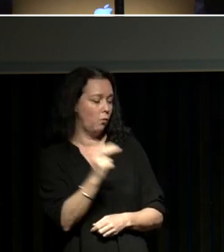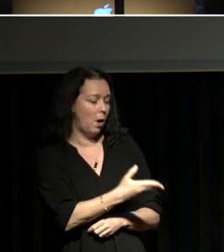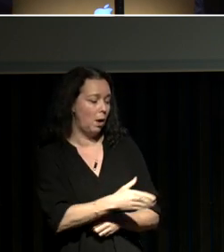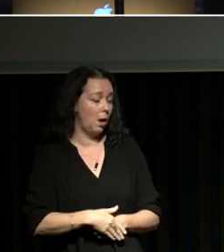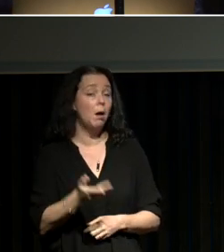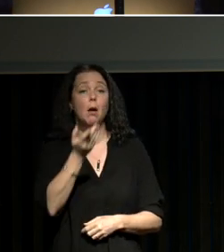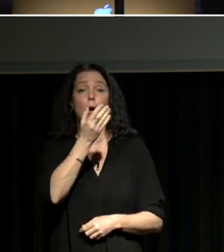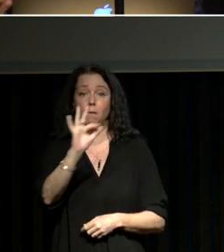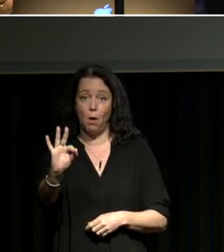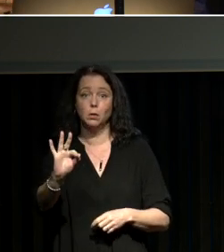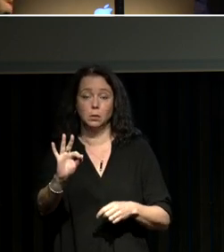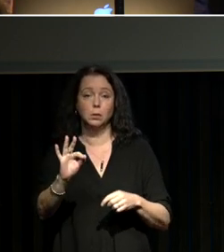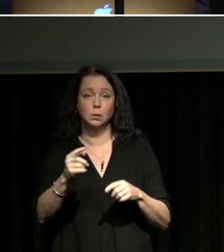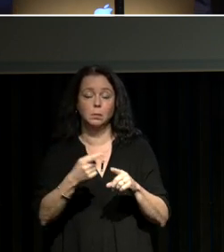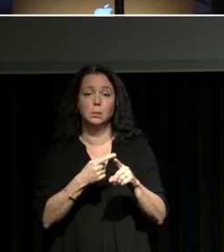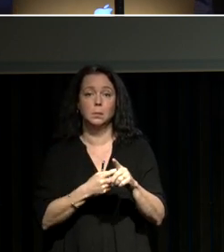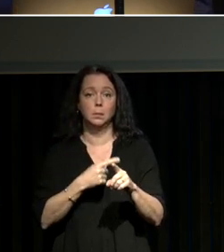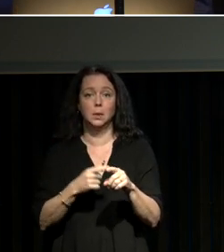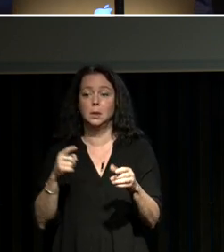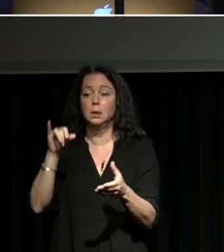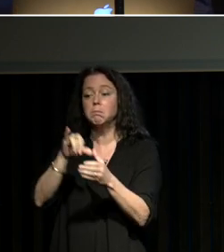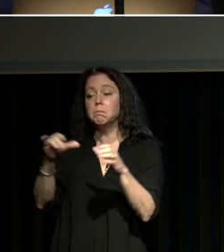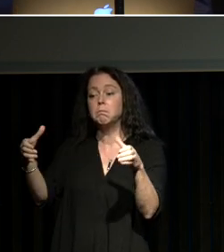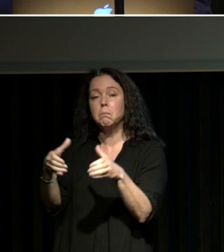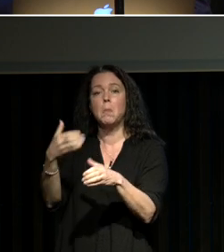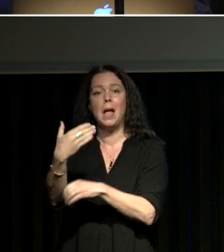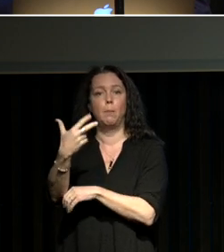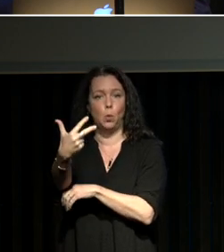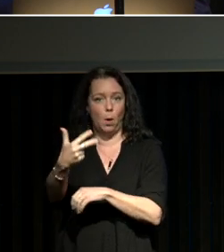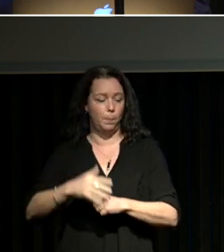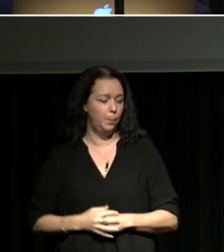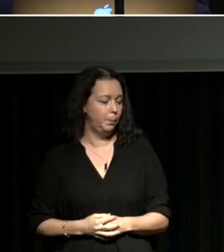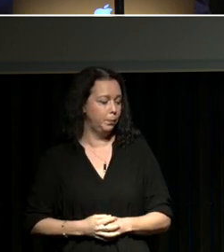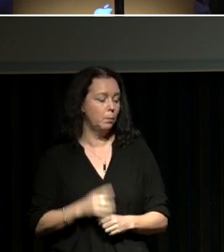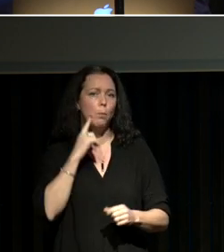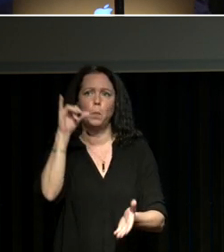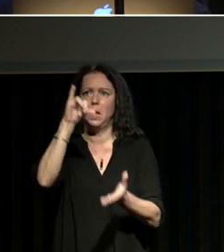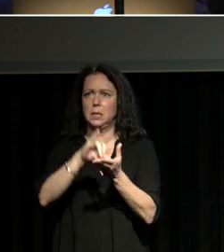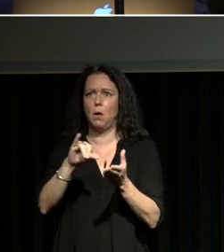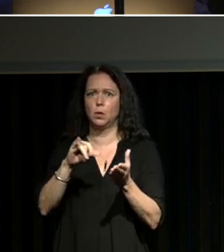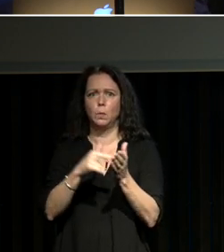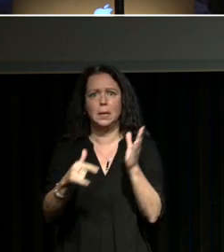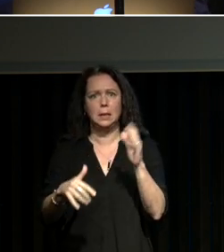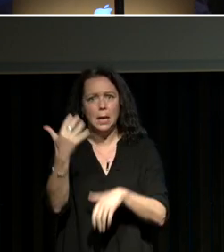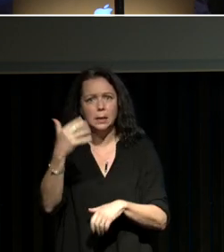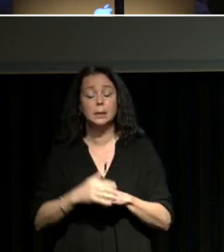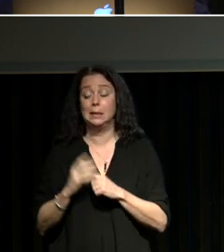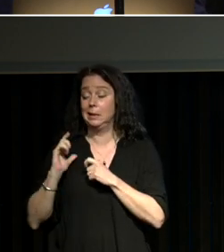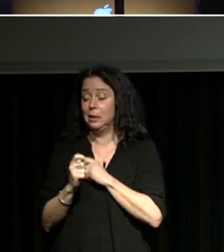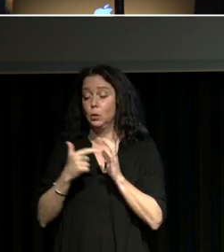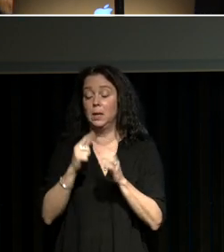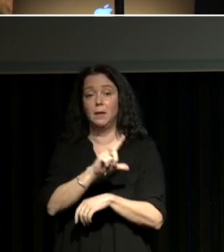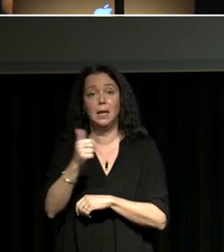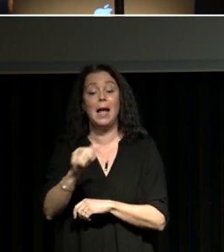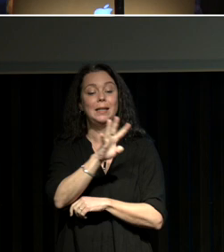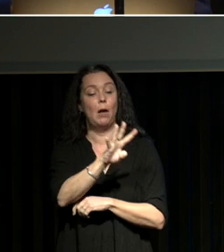se couvre petit à petit de centres M3. Et vous voyez, effectivement, les premiers centres, c'est 2015. Et en 2021, il y a 44